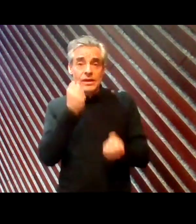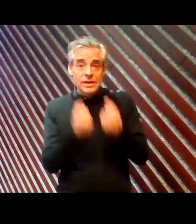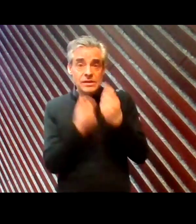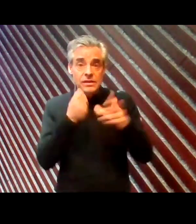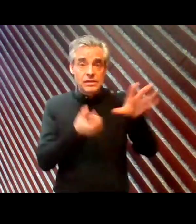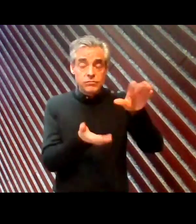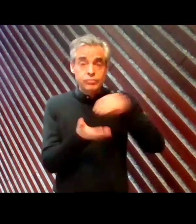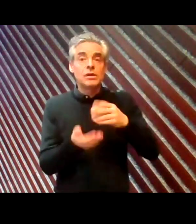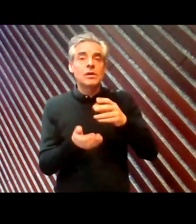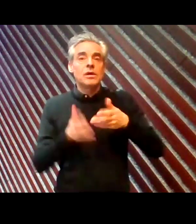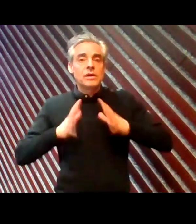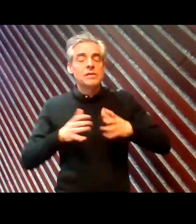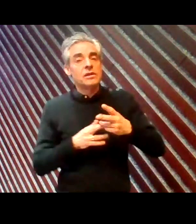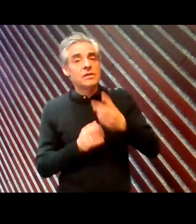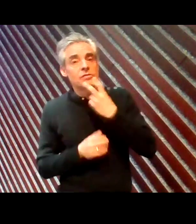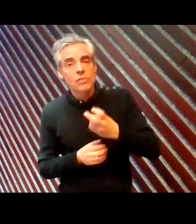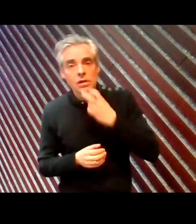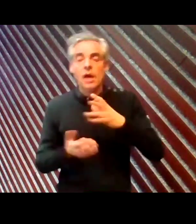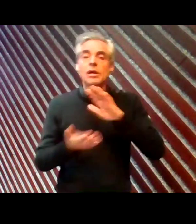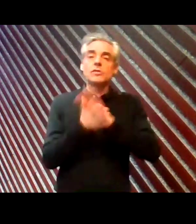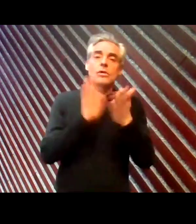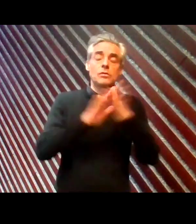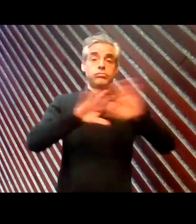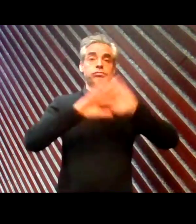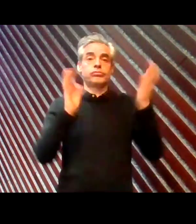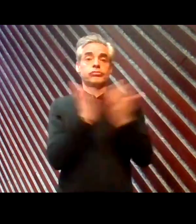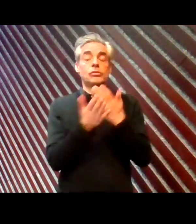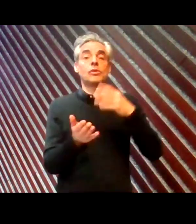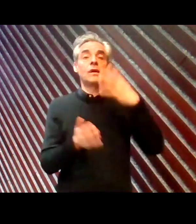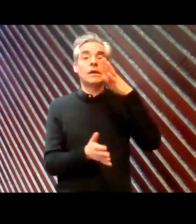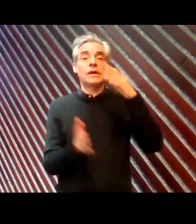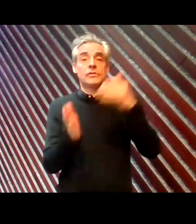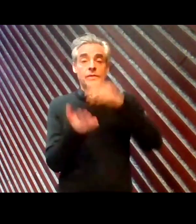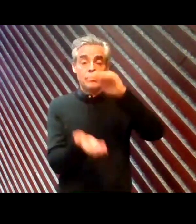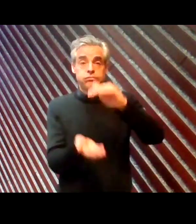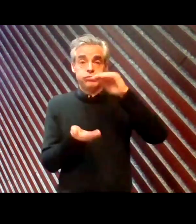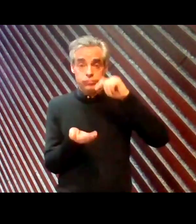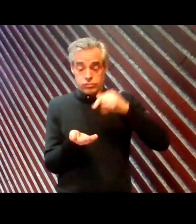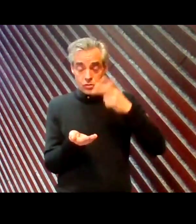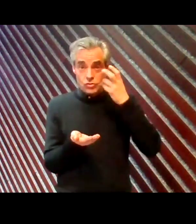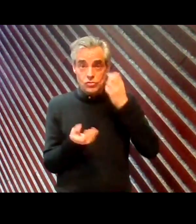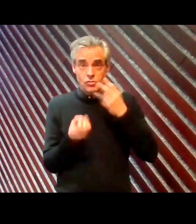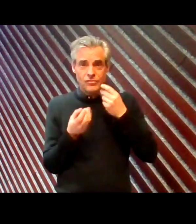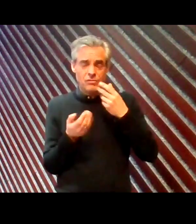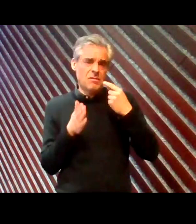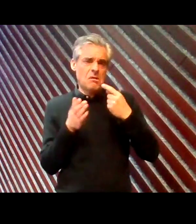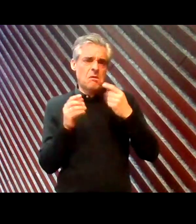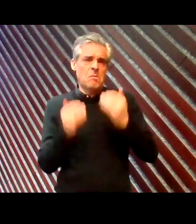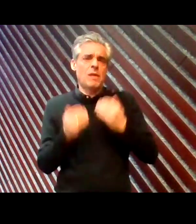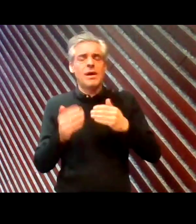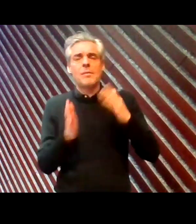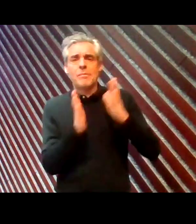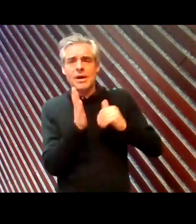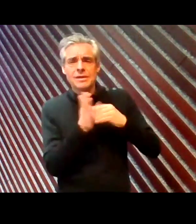initiatives citoyennes associatives voilà on va faire citoyennes on en a 4 000 et on voit souvent quand même en effet des choses qui ont été faites à